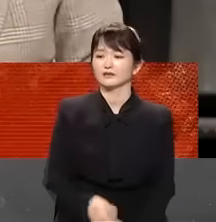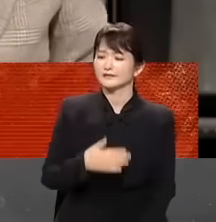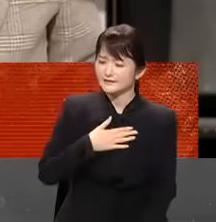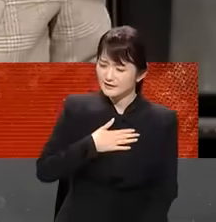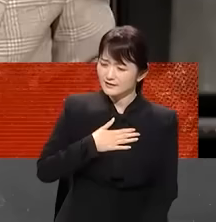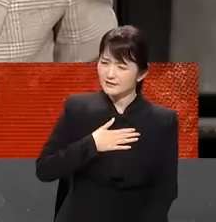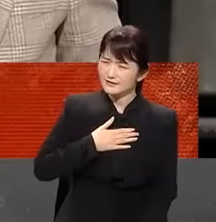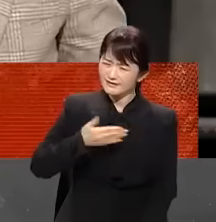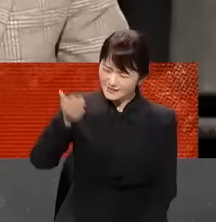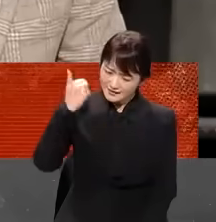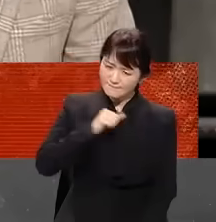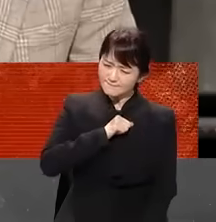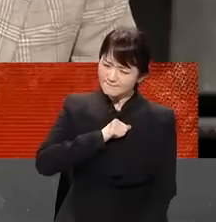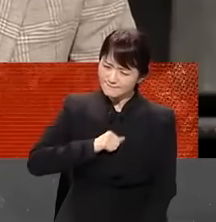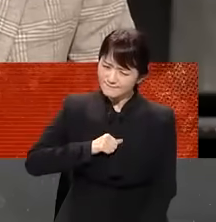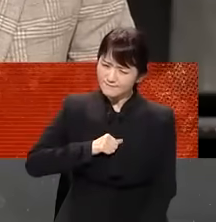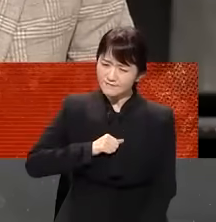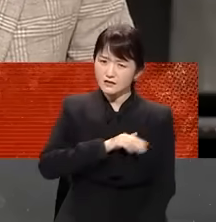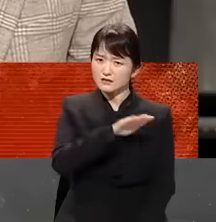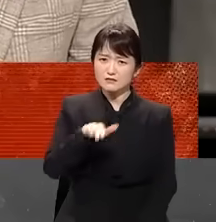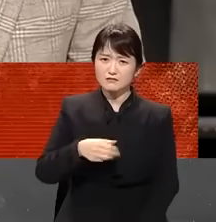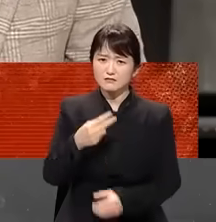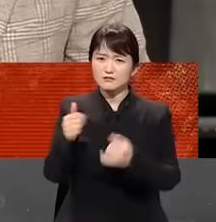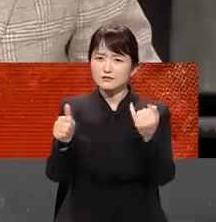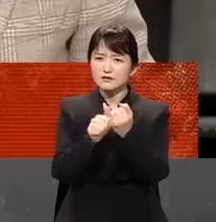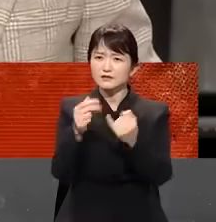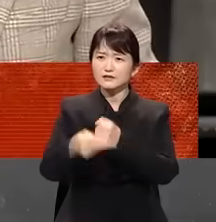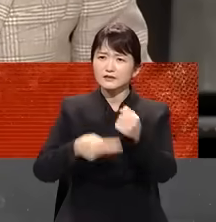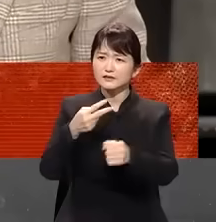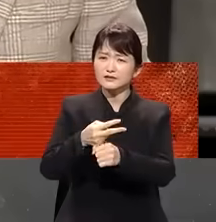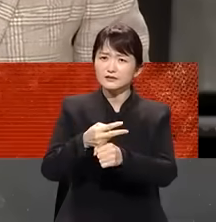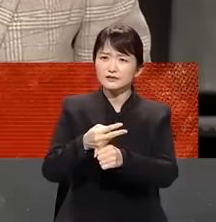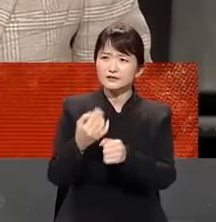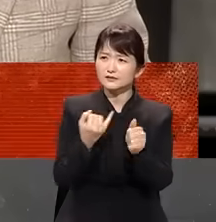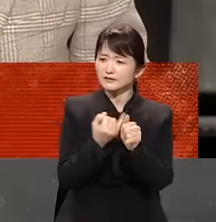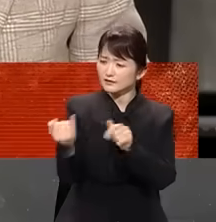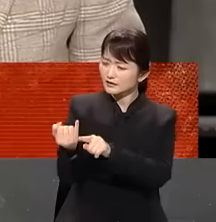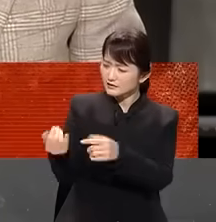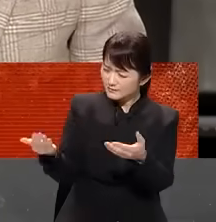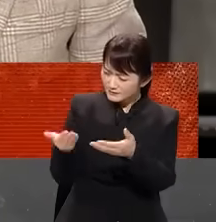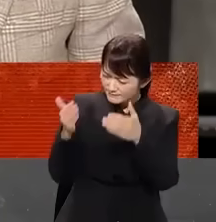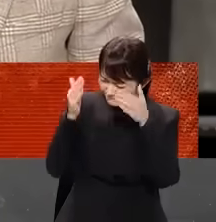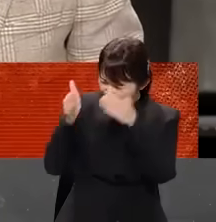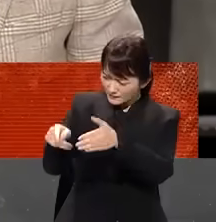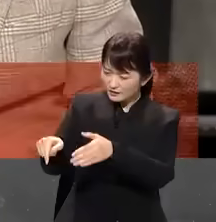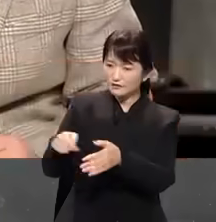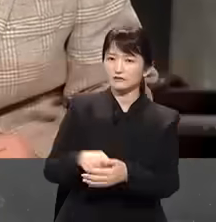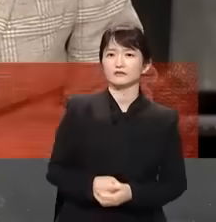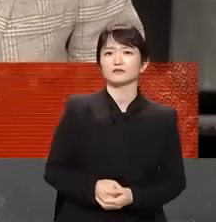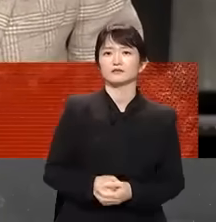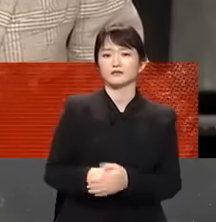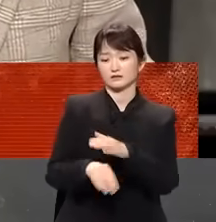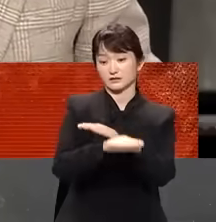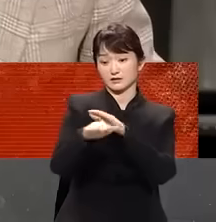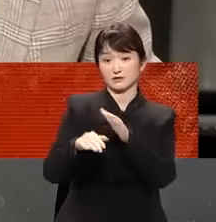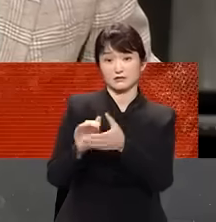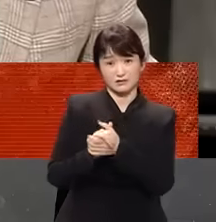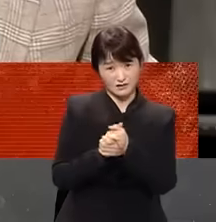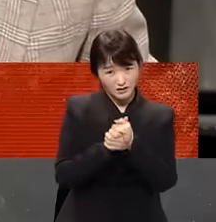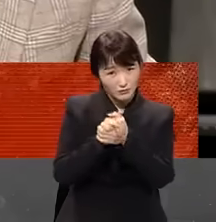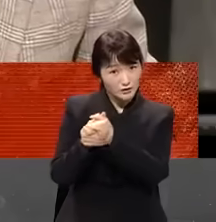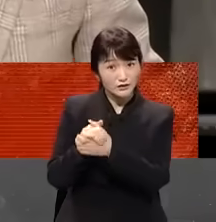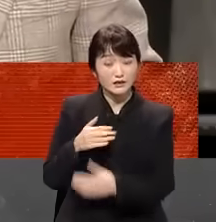그동 많이 참았다 우리 아직 신혼 아니가 당신 너무 일만 한다는게 생각 안 드나 가화 만사성 모르나